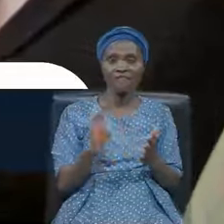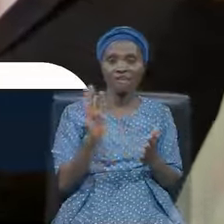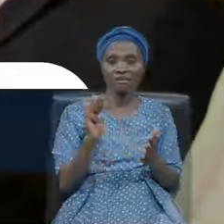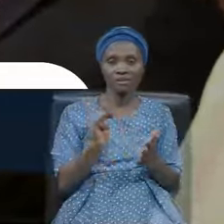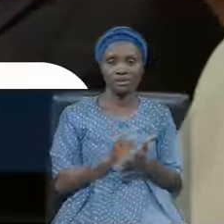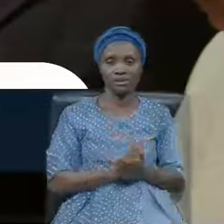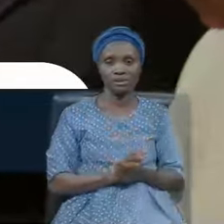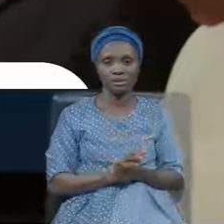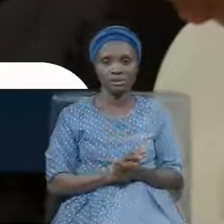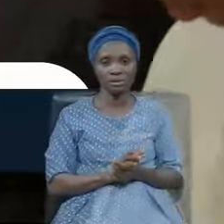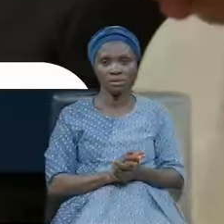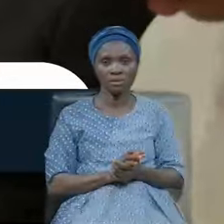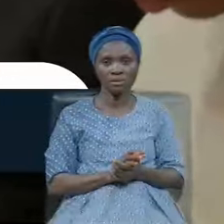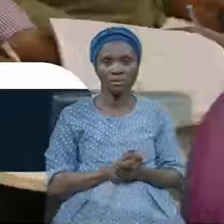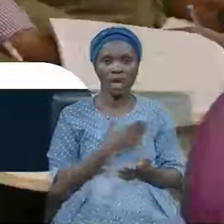verset 14.